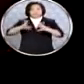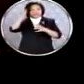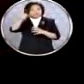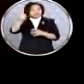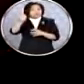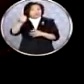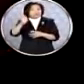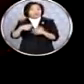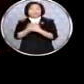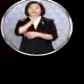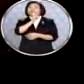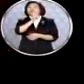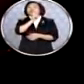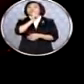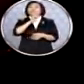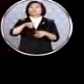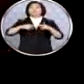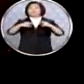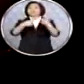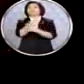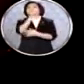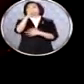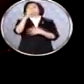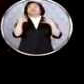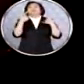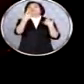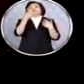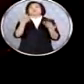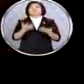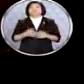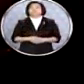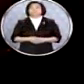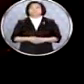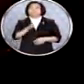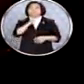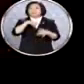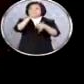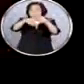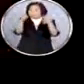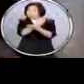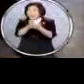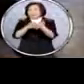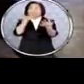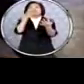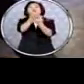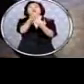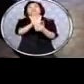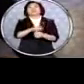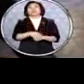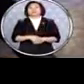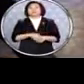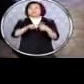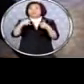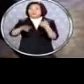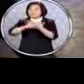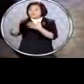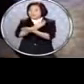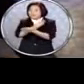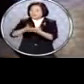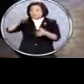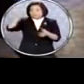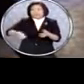统只讲他的司法的改革只有一件事情，就是他不干预个案，或许还有另外一件事情，就是办几个大案，但